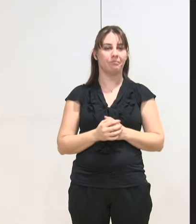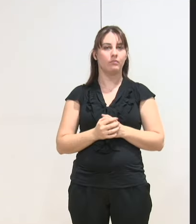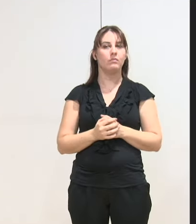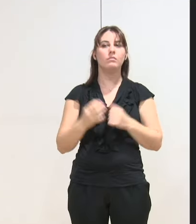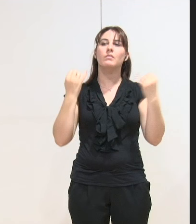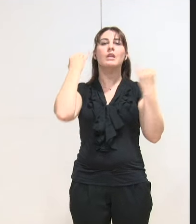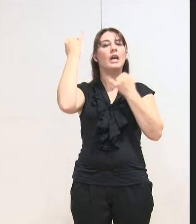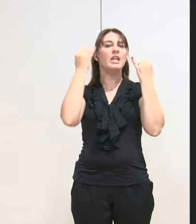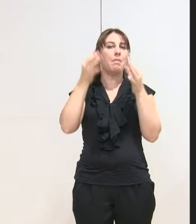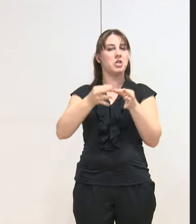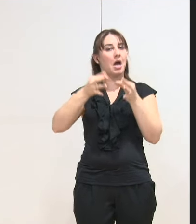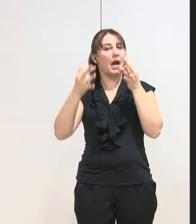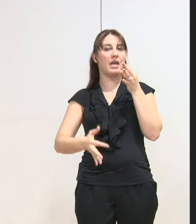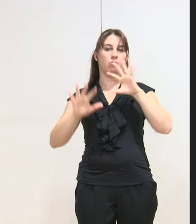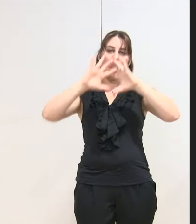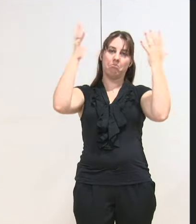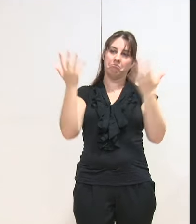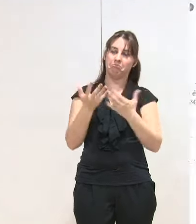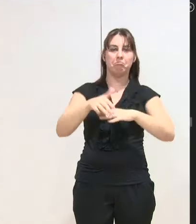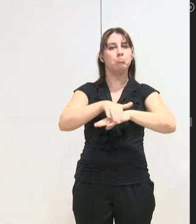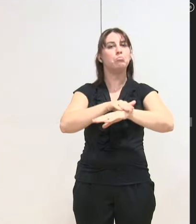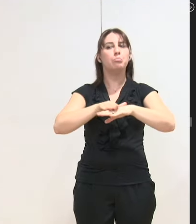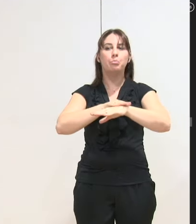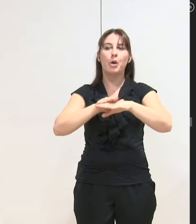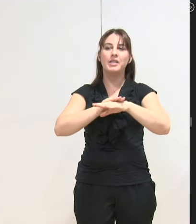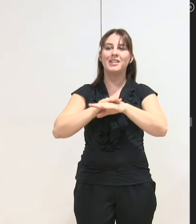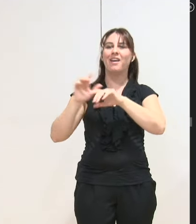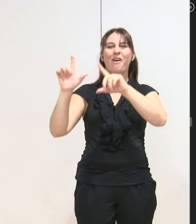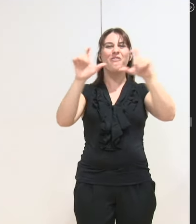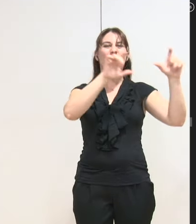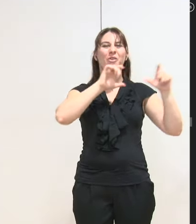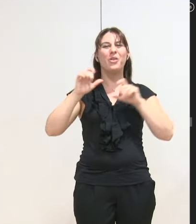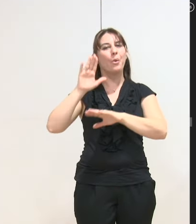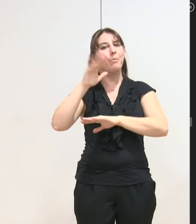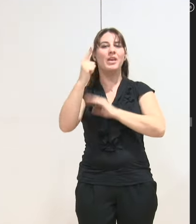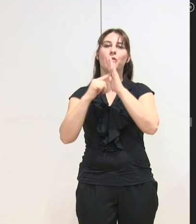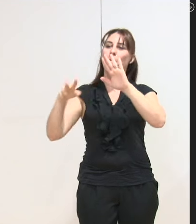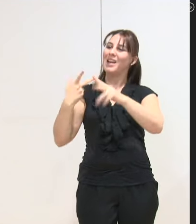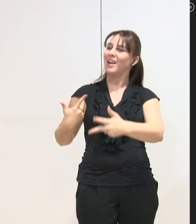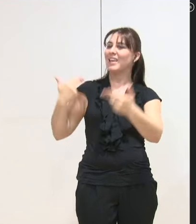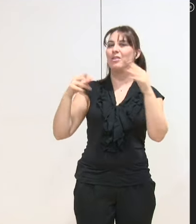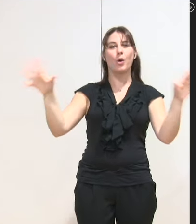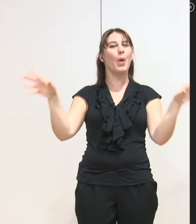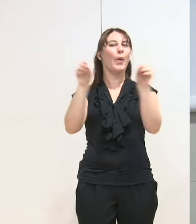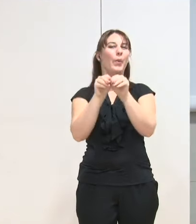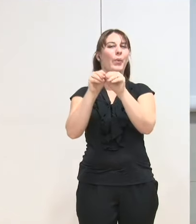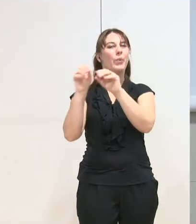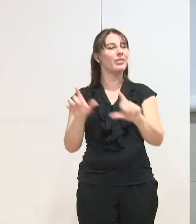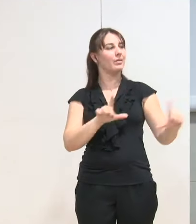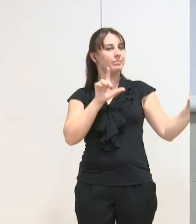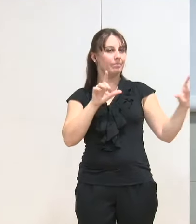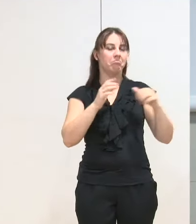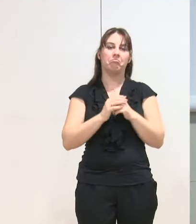devions tirer des leçons politiques de cette photographie de l'année 2014 des